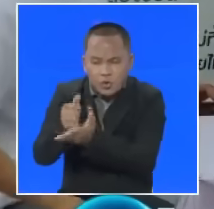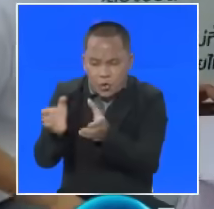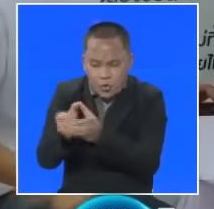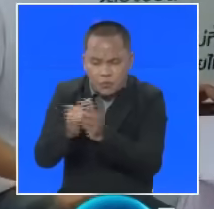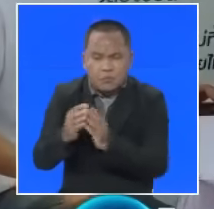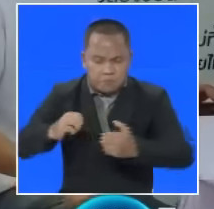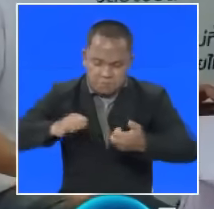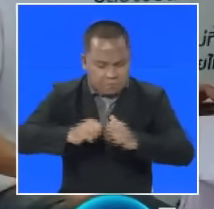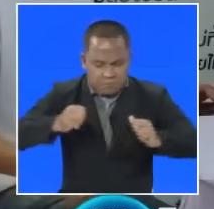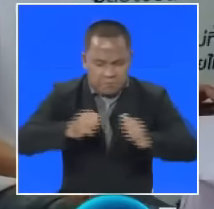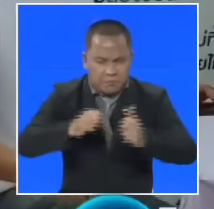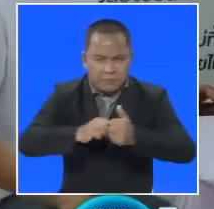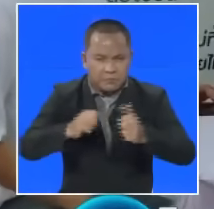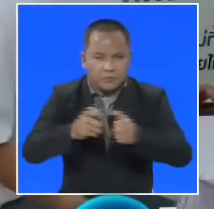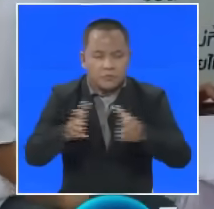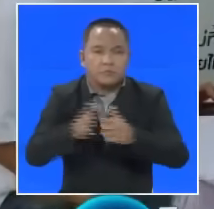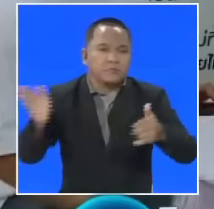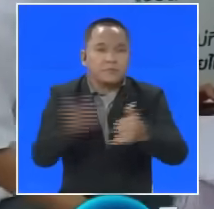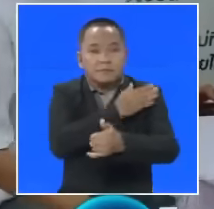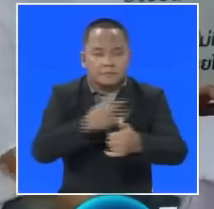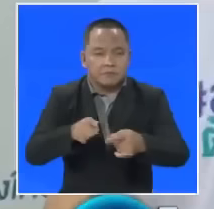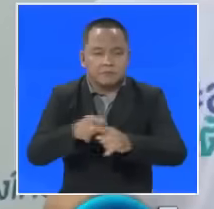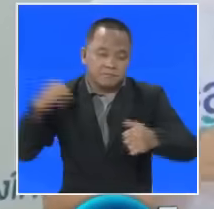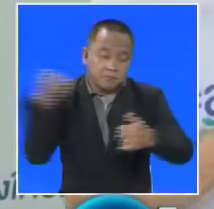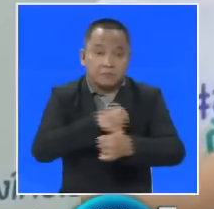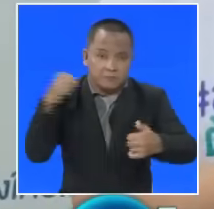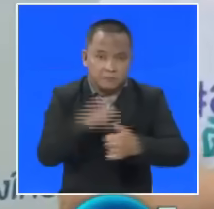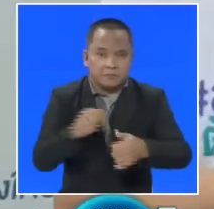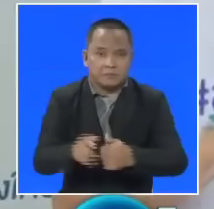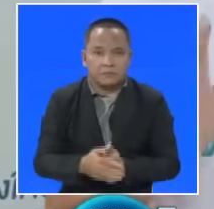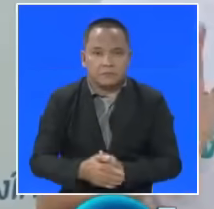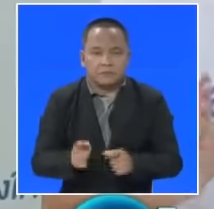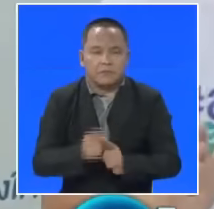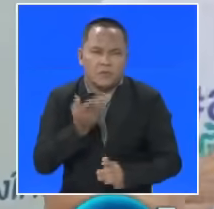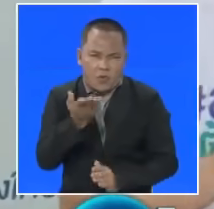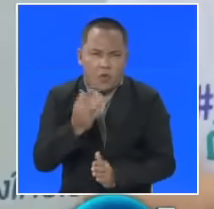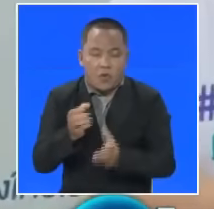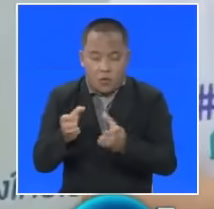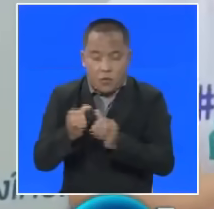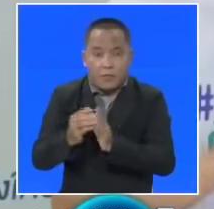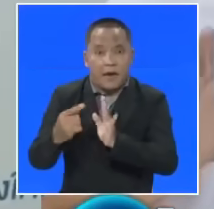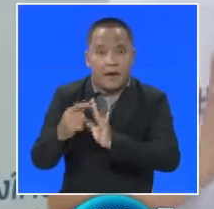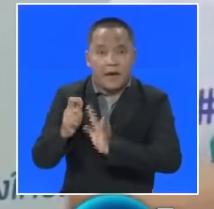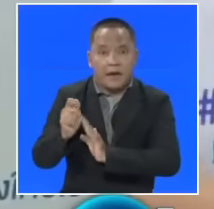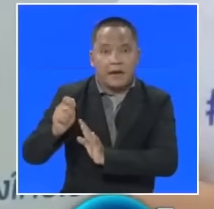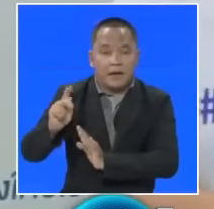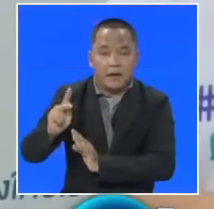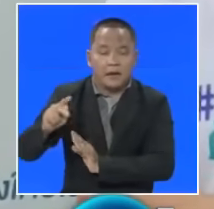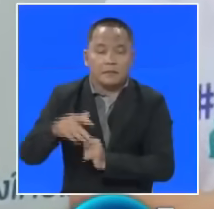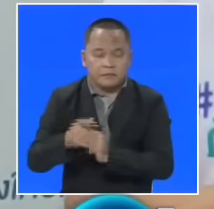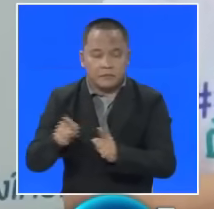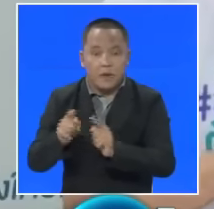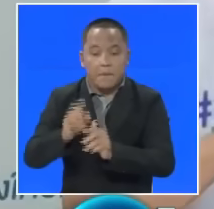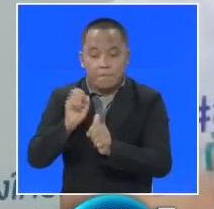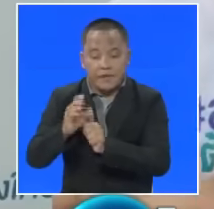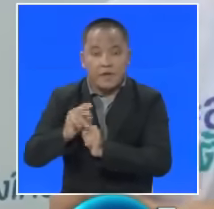ราะเขาเดือดร้อนแล้วก็ถูกรุมทำร้ายร่างกายเนี่ยเจ็บหนักเหมือนกันนะคะมาขอความช่วยเหลือจากคุณเอกภพเหลืองประเสริฐซึ่งเป็น